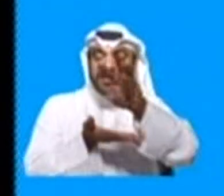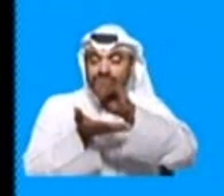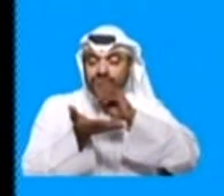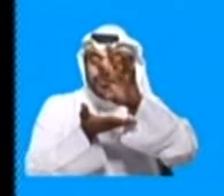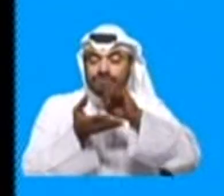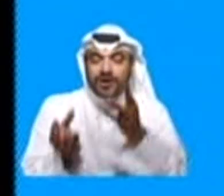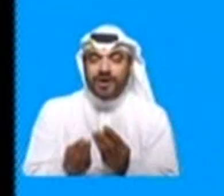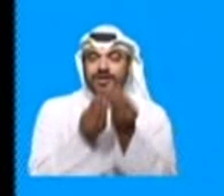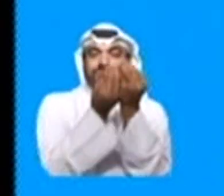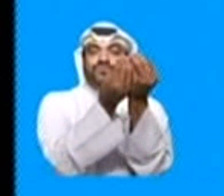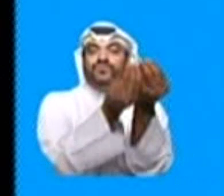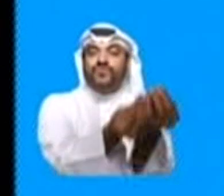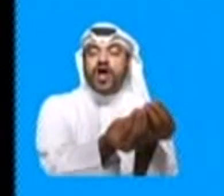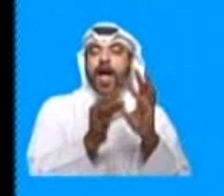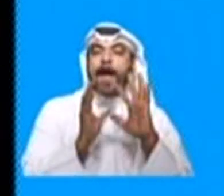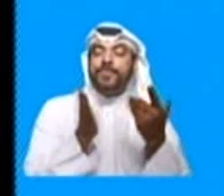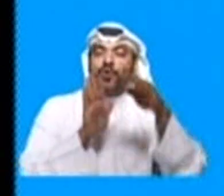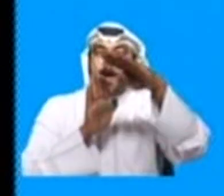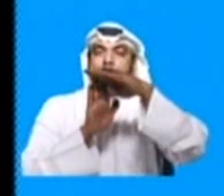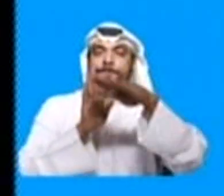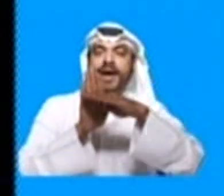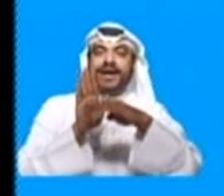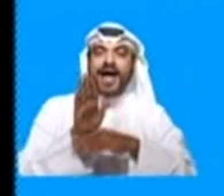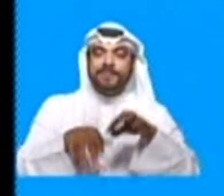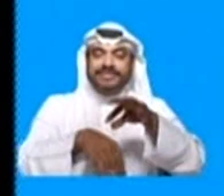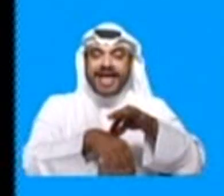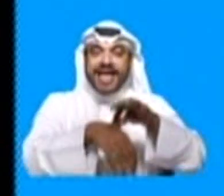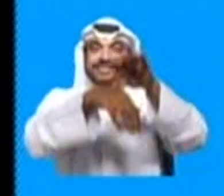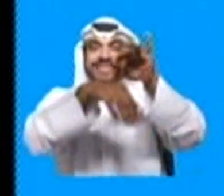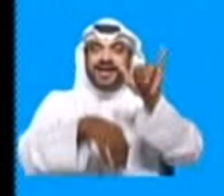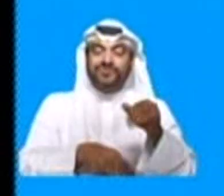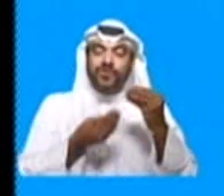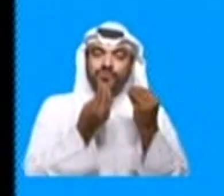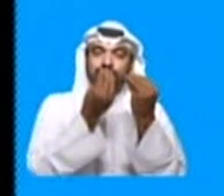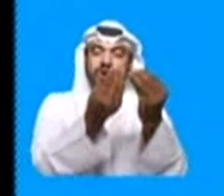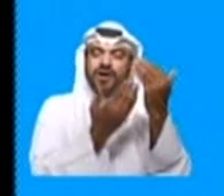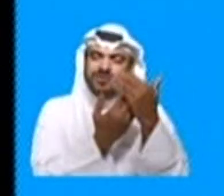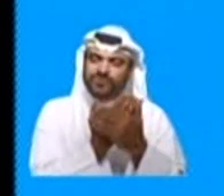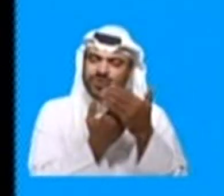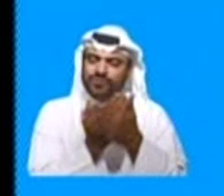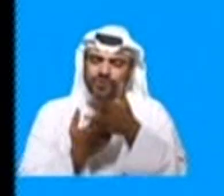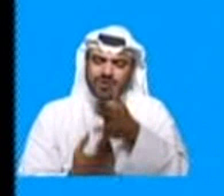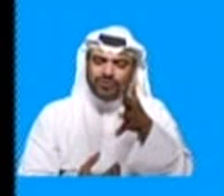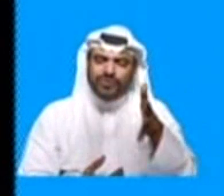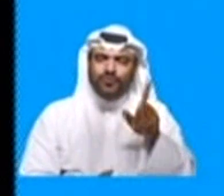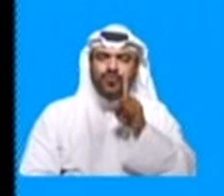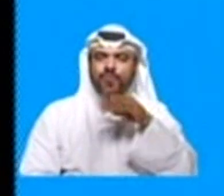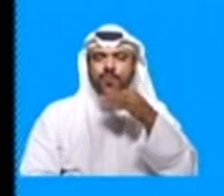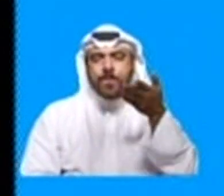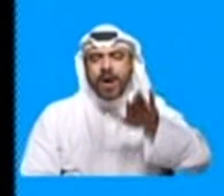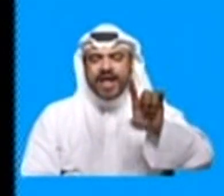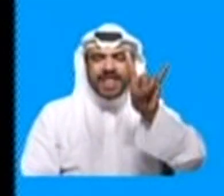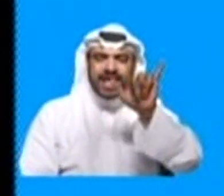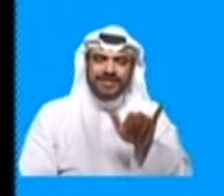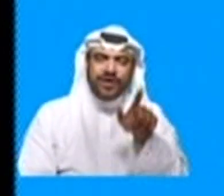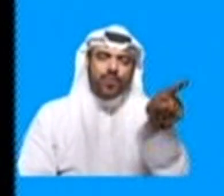بالكامل لدعم مشاريع وبرامج إنسانية تأتي في مقدمتها رعاية الأطفال الأيتام، كما تداولوا صورا